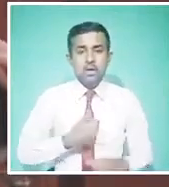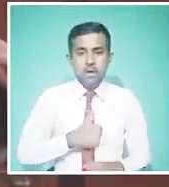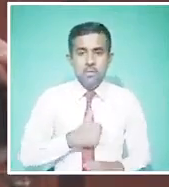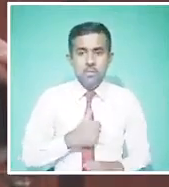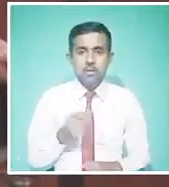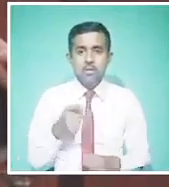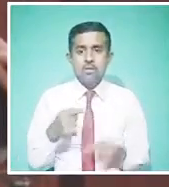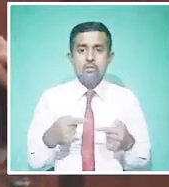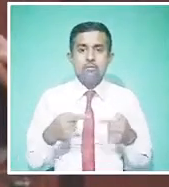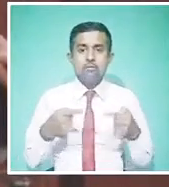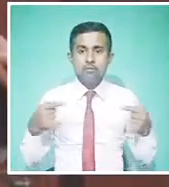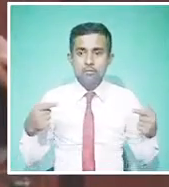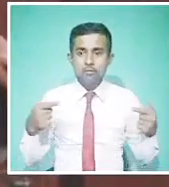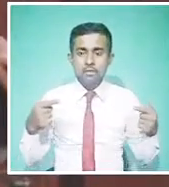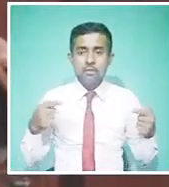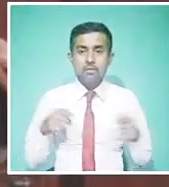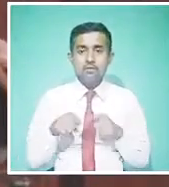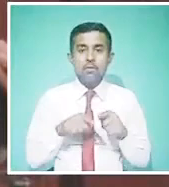மக்களினுடைய விருப்பத்துக்கு மாறாக,